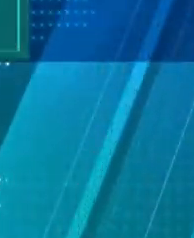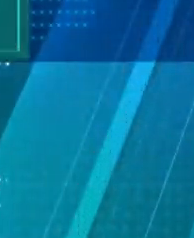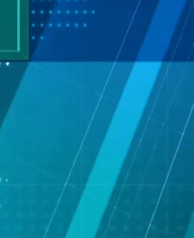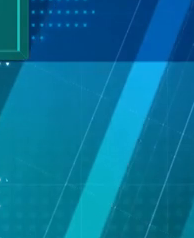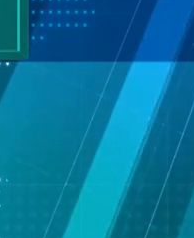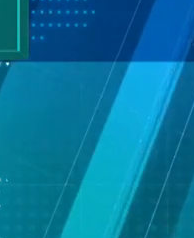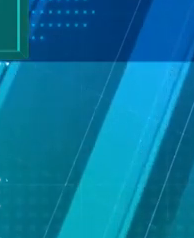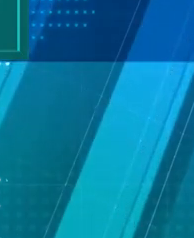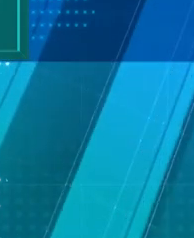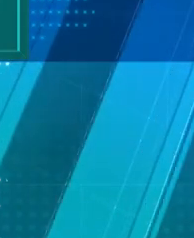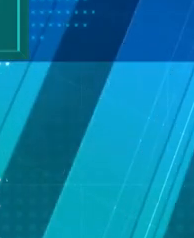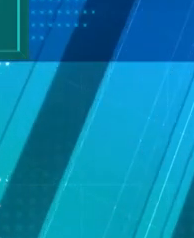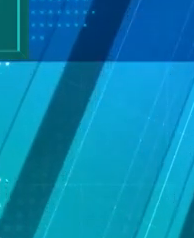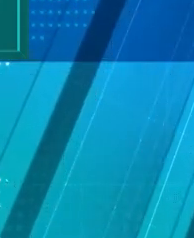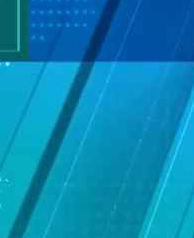Дякую.